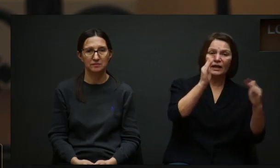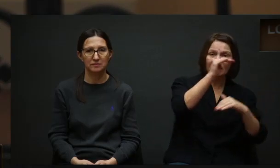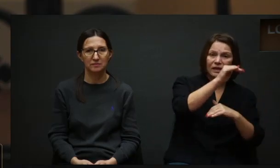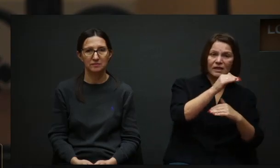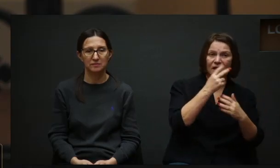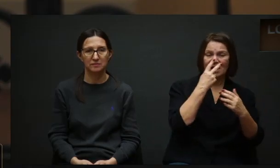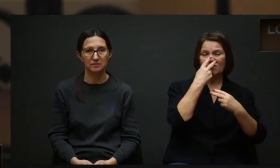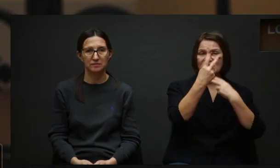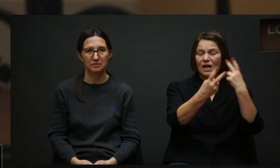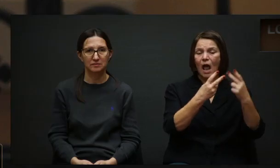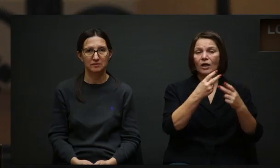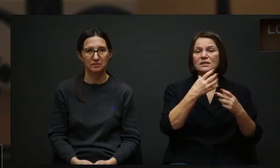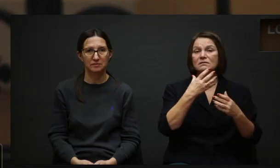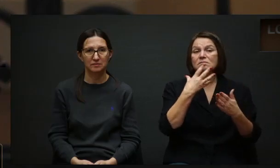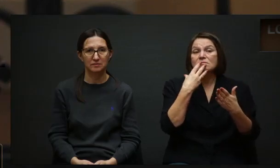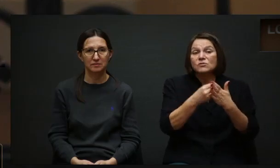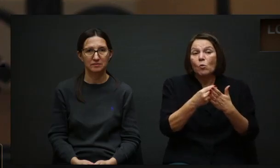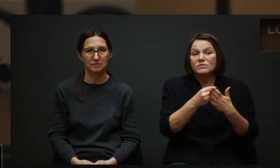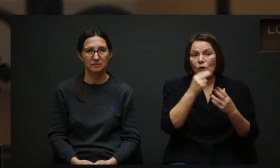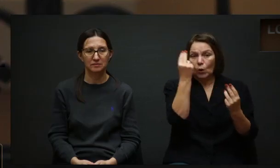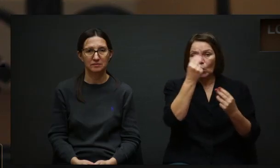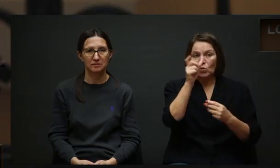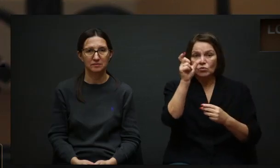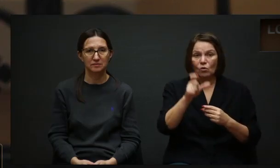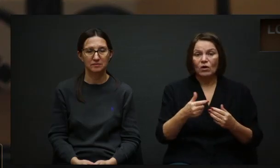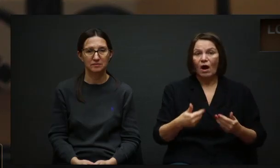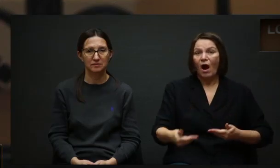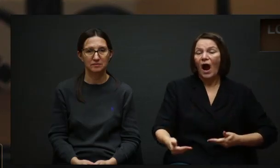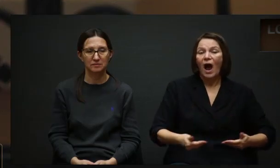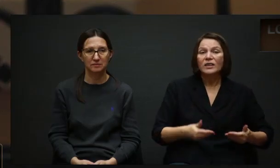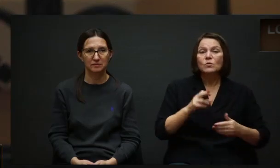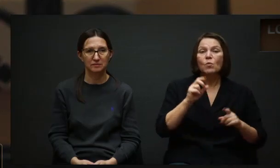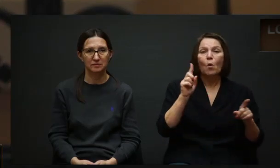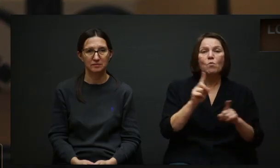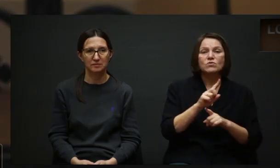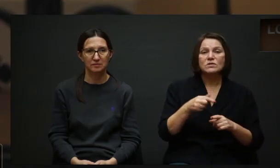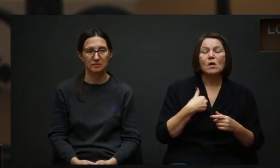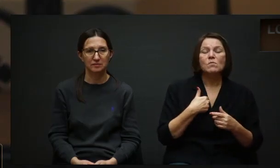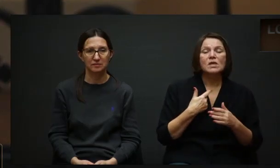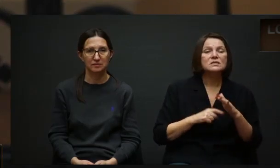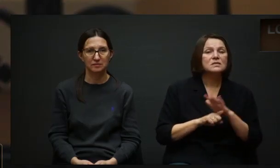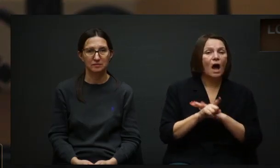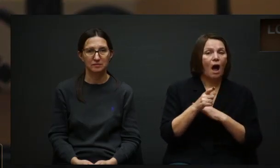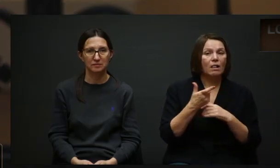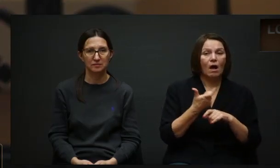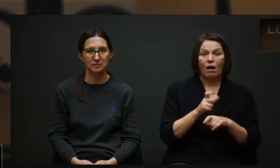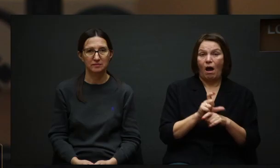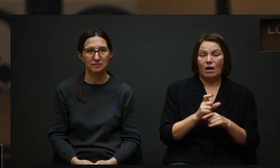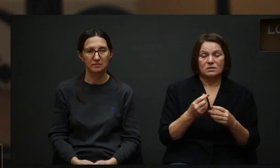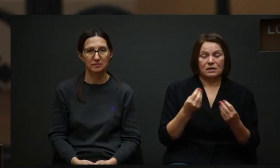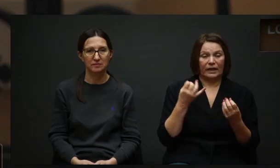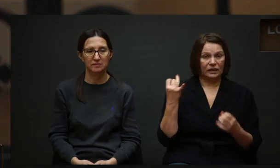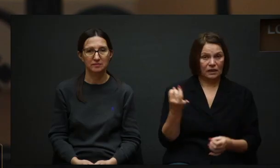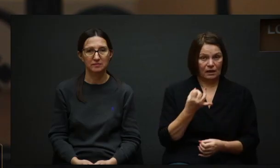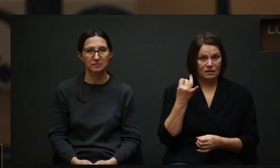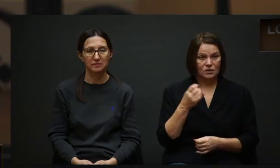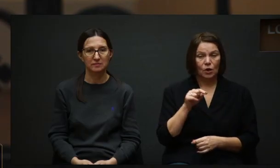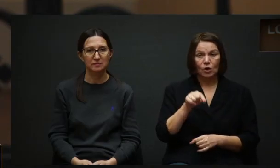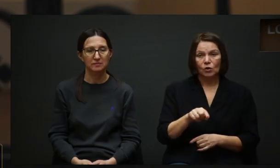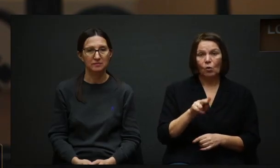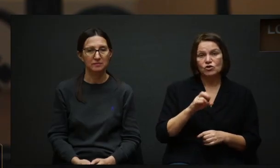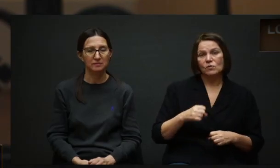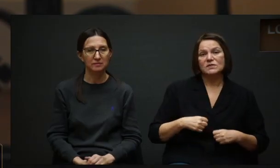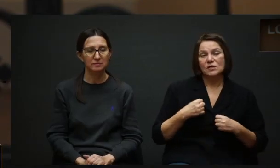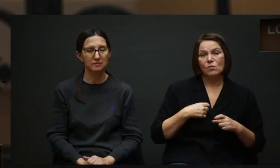взгляд самого художника. То есть ходить теперь мне по музею стало гораздо интереснее. Я думаю, что то, например, чем